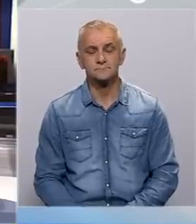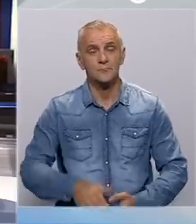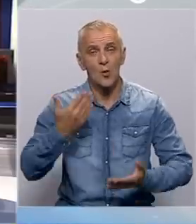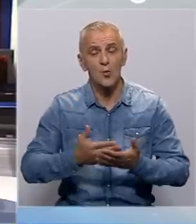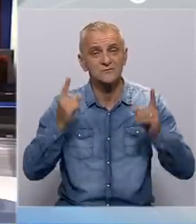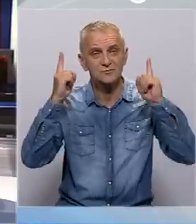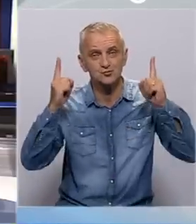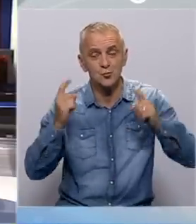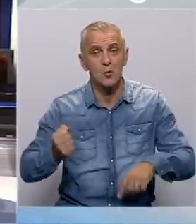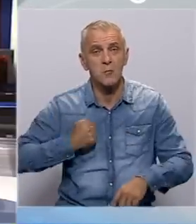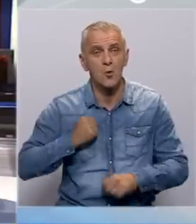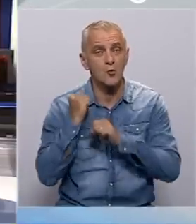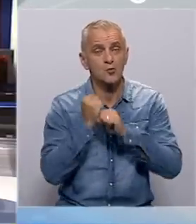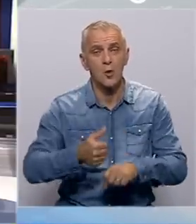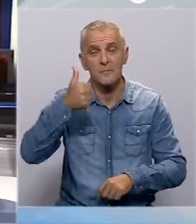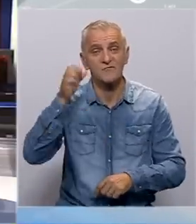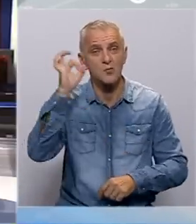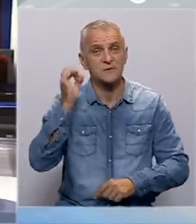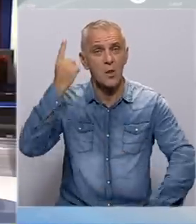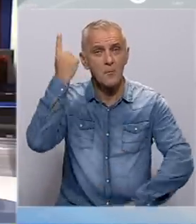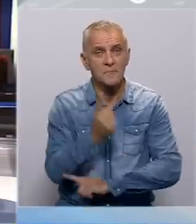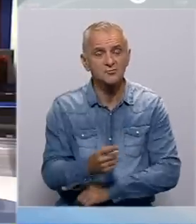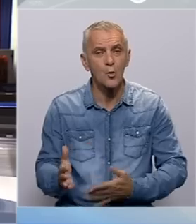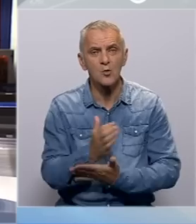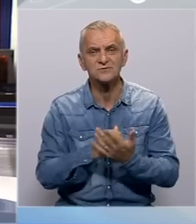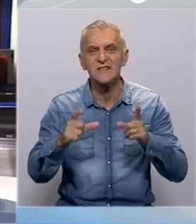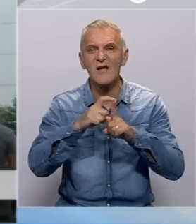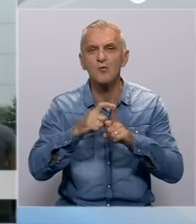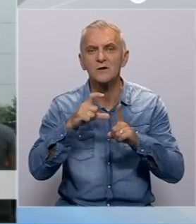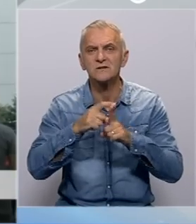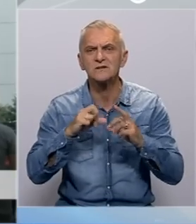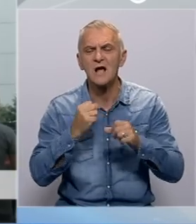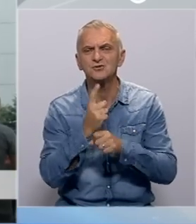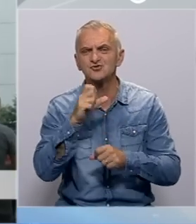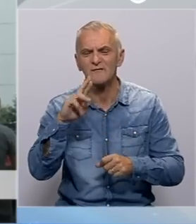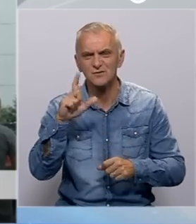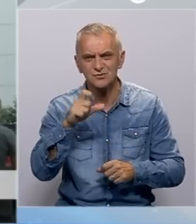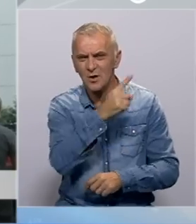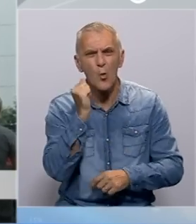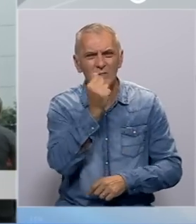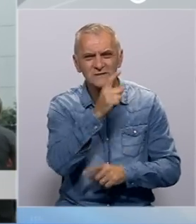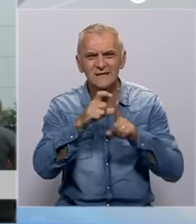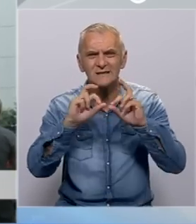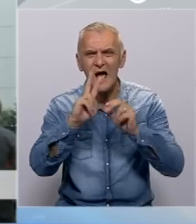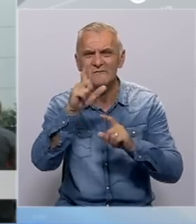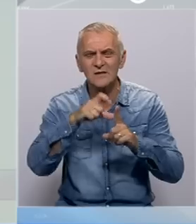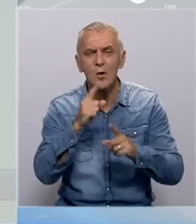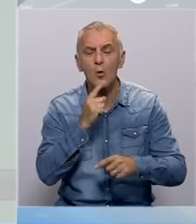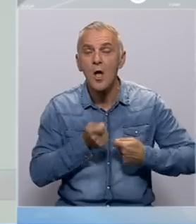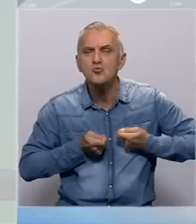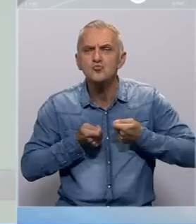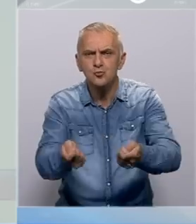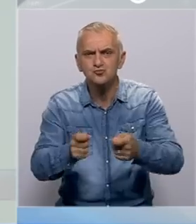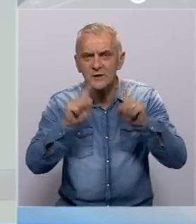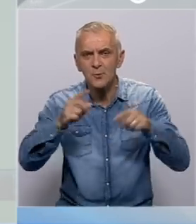Osnovni sud u Banja Luci donio je prvostepenu presudu u korist Davora Dragičevića, oca ubijenog Davida, koji je tužio Republiku Srpsku